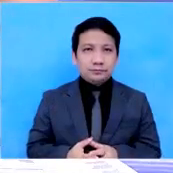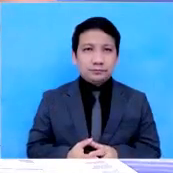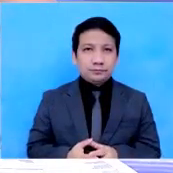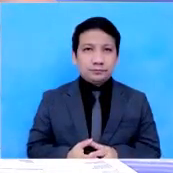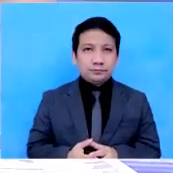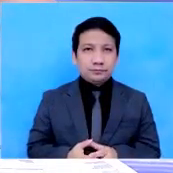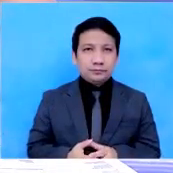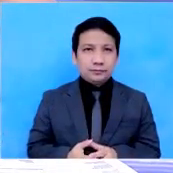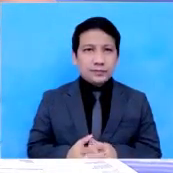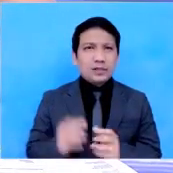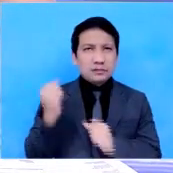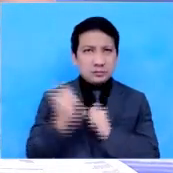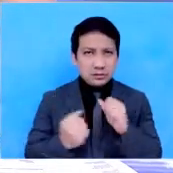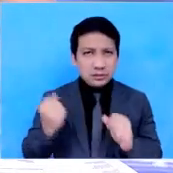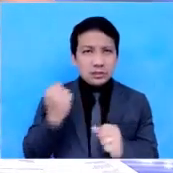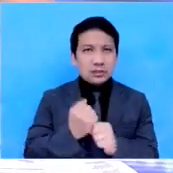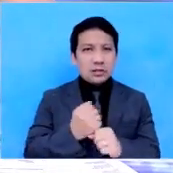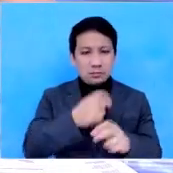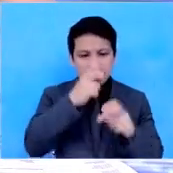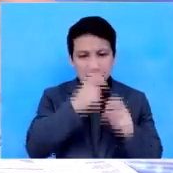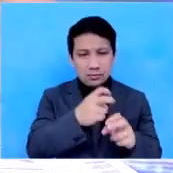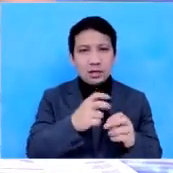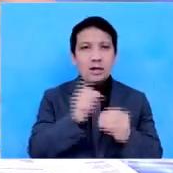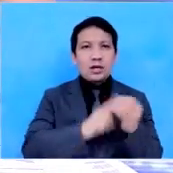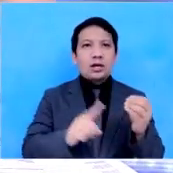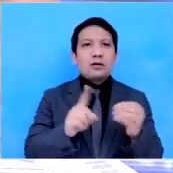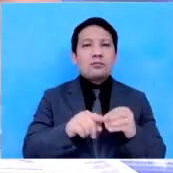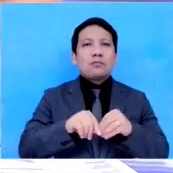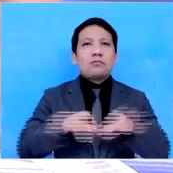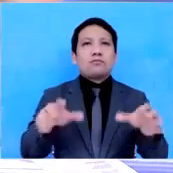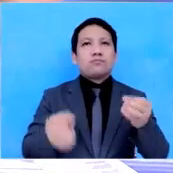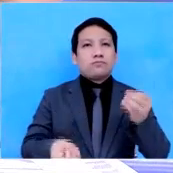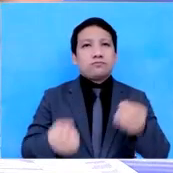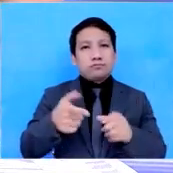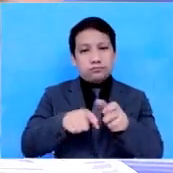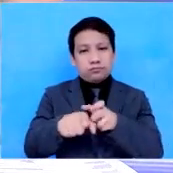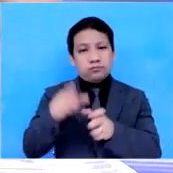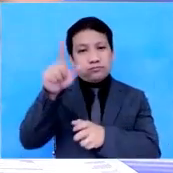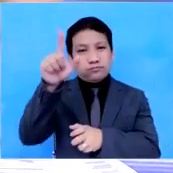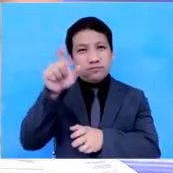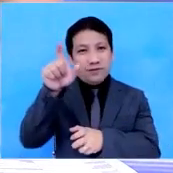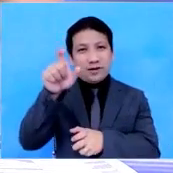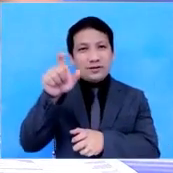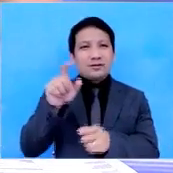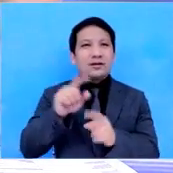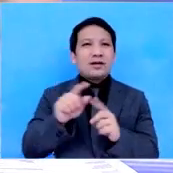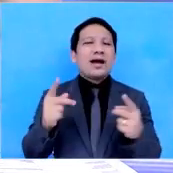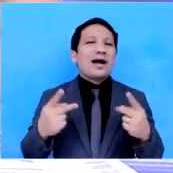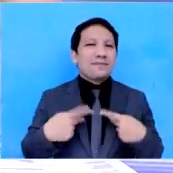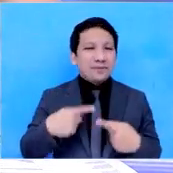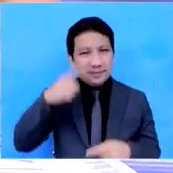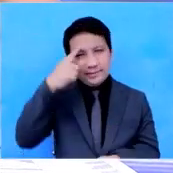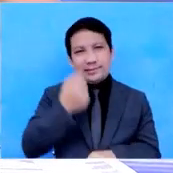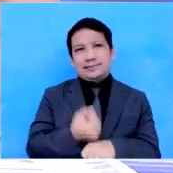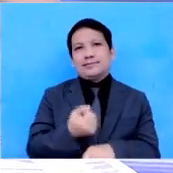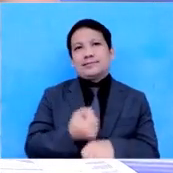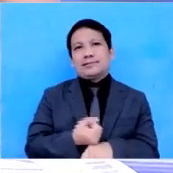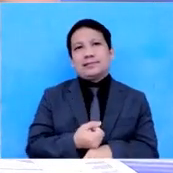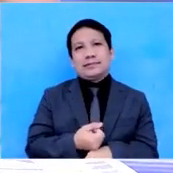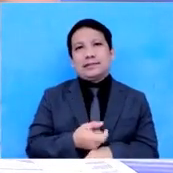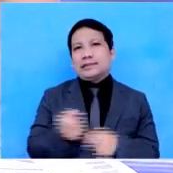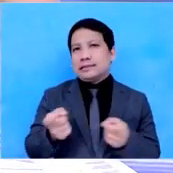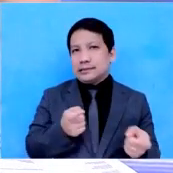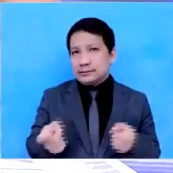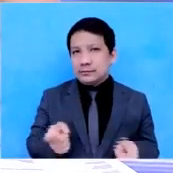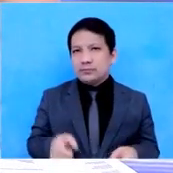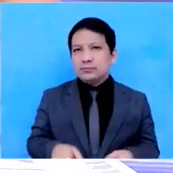taon-taon nang naghihigpit laban sa mga nagpapaputok ng baril. Tuwing bagong taon, may mga hindi pa rin nagpapigil at may